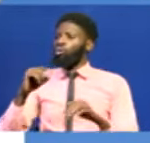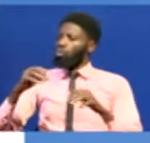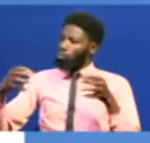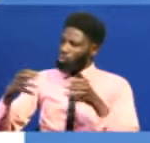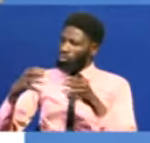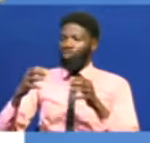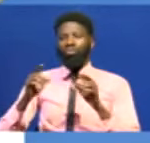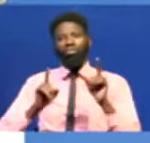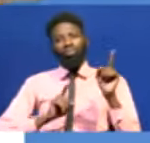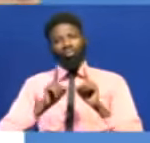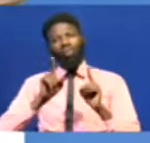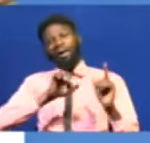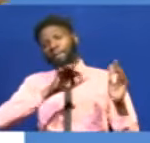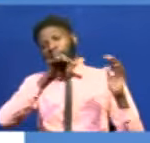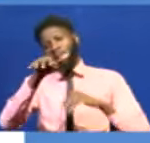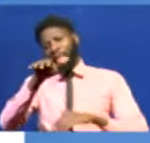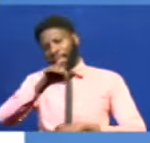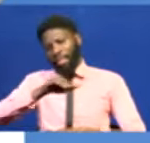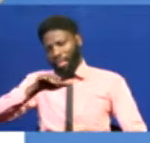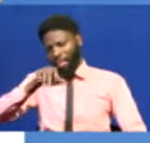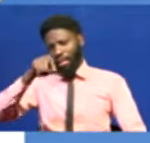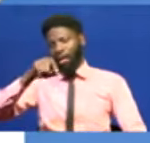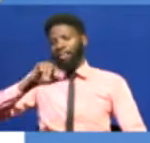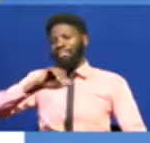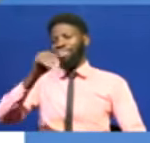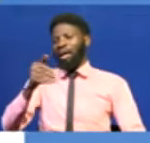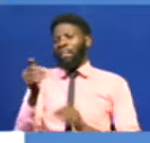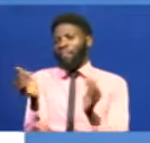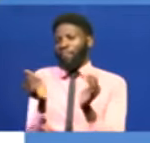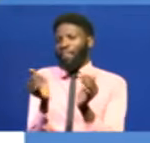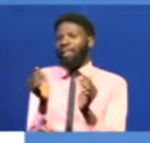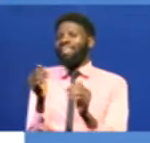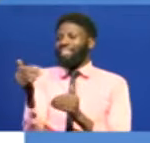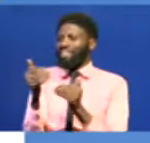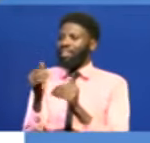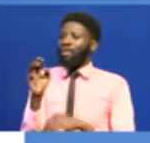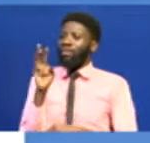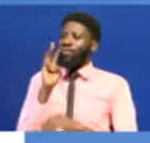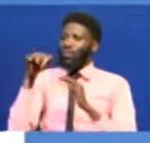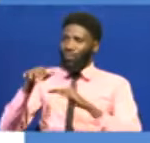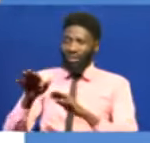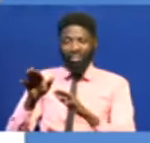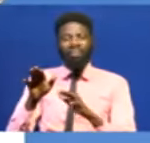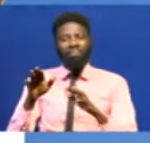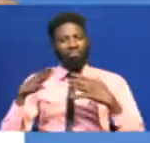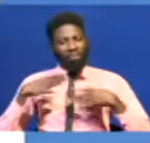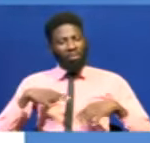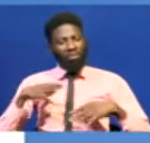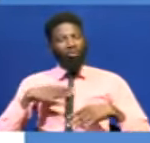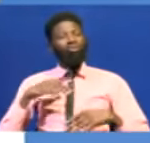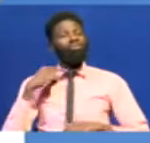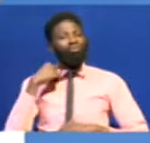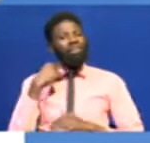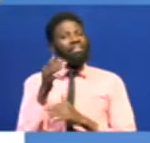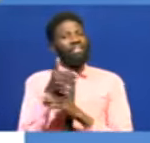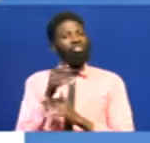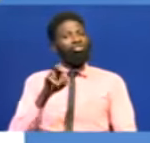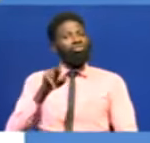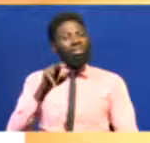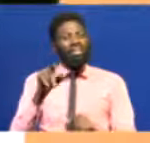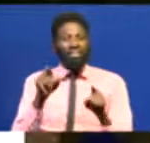ndogo ya kando ya mto kufurahia utamu wa samaki hao pamoja na maisha ya usiku